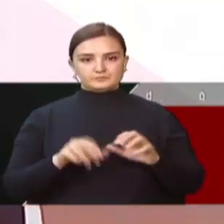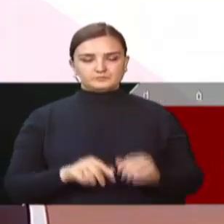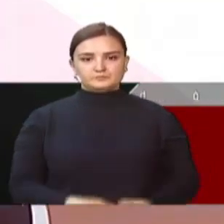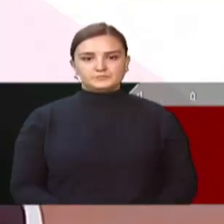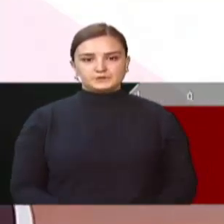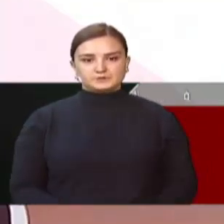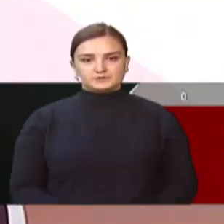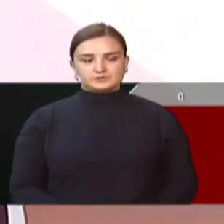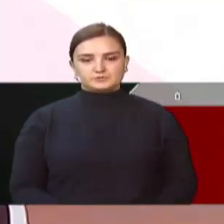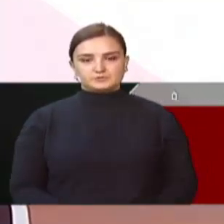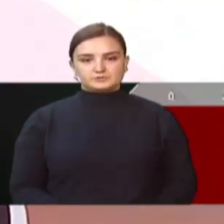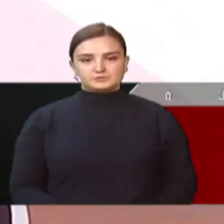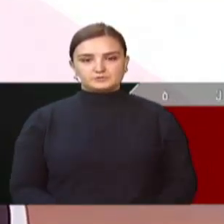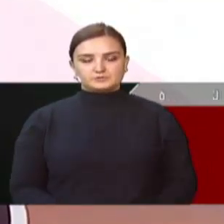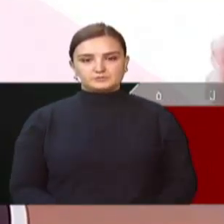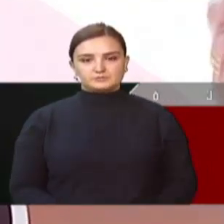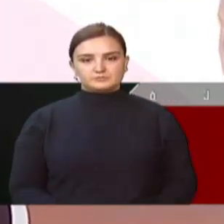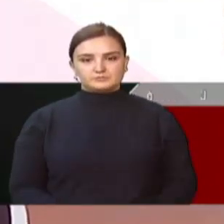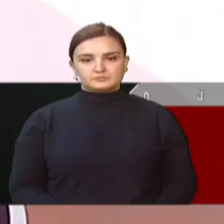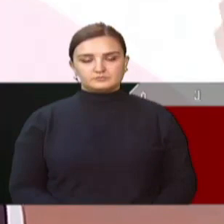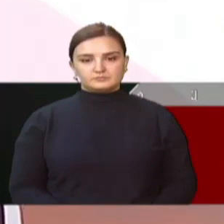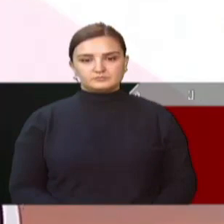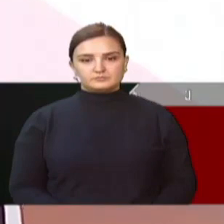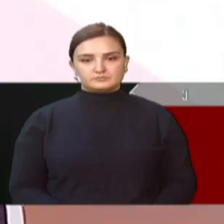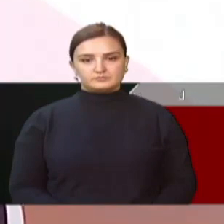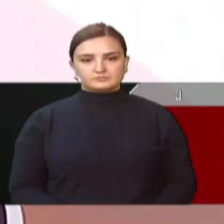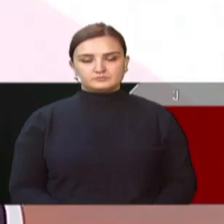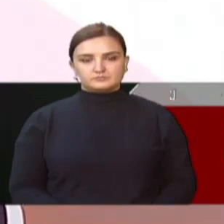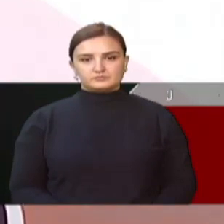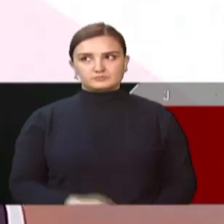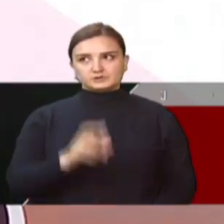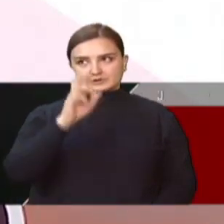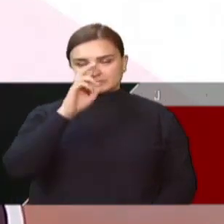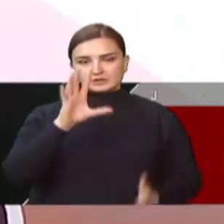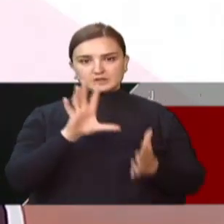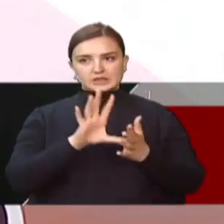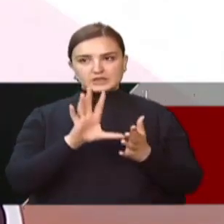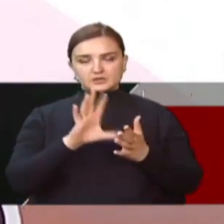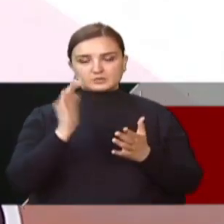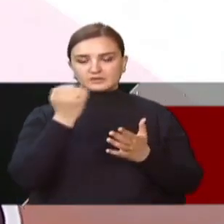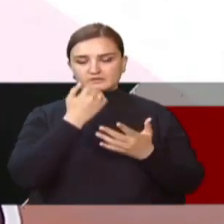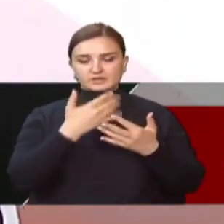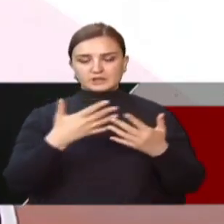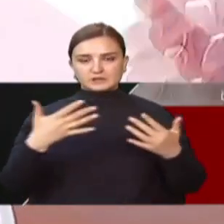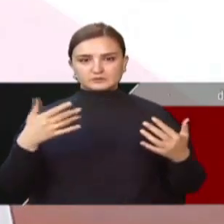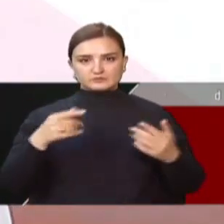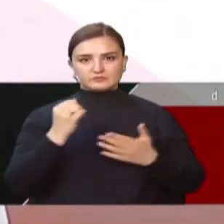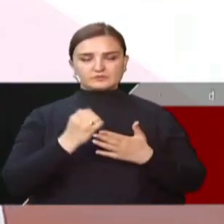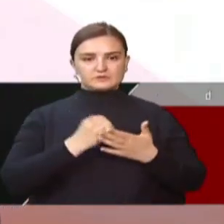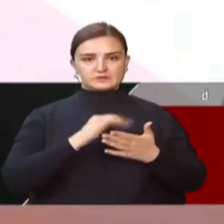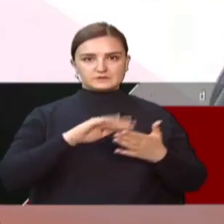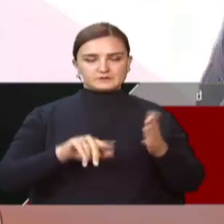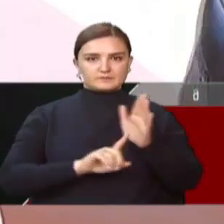sa rusul companie, sa hmci po energeticului, infrastructura, criticul infrastructura, ca usna uizo